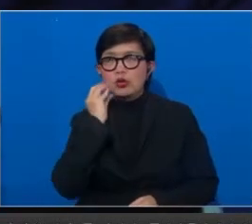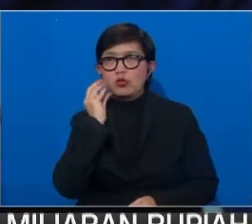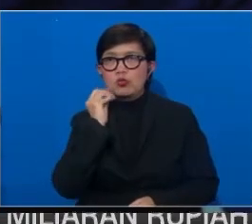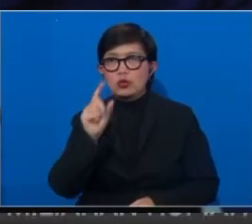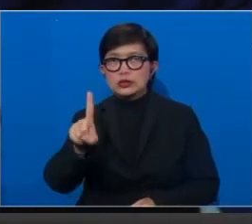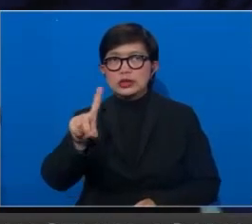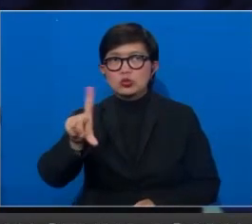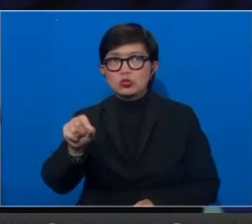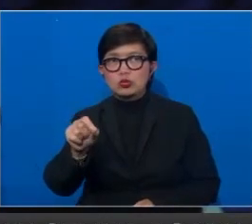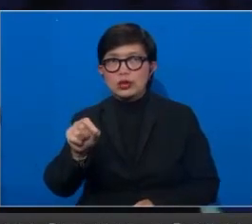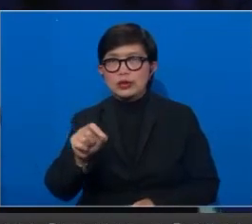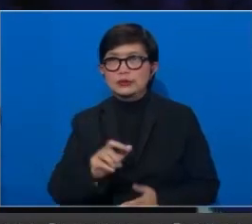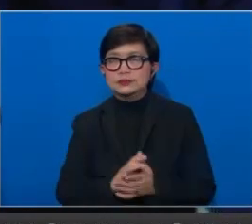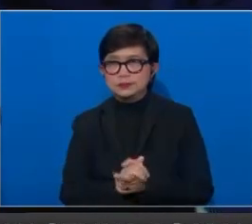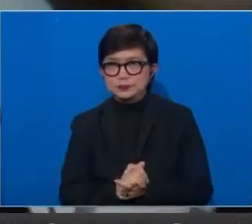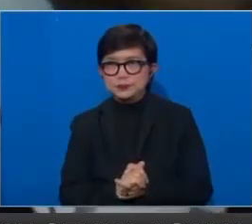Usia satu bulan sudah makan fur kering.